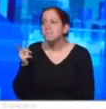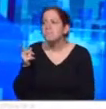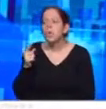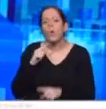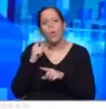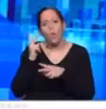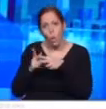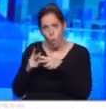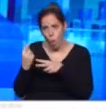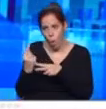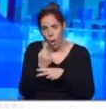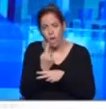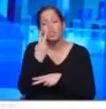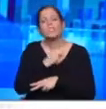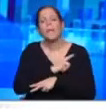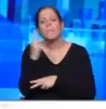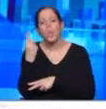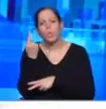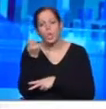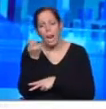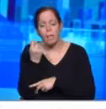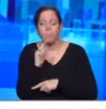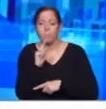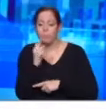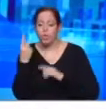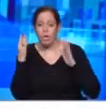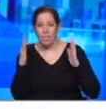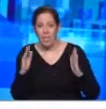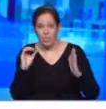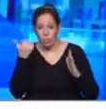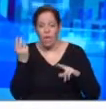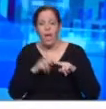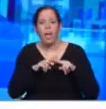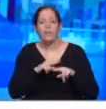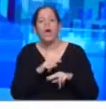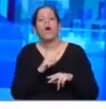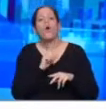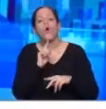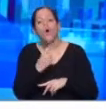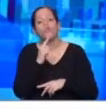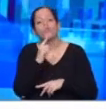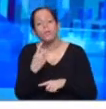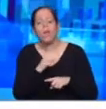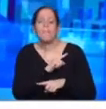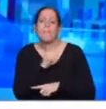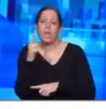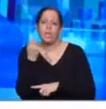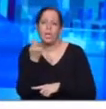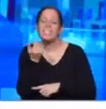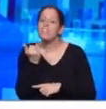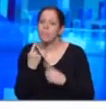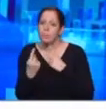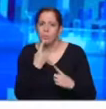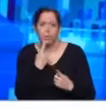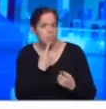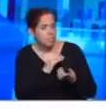כל חולה 2 מיליון שקלים בשנה הראשונה, לאחר מכן 1 מיליון שקלים בכל שנה נוספת, לפני מסע ומתן. זה שום דבר.